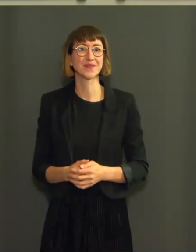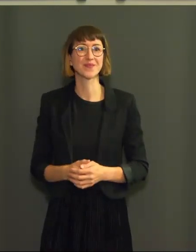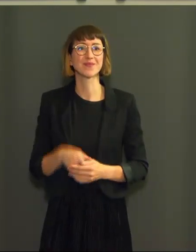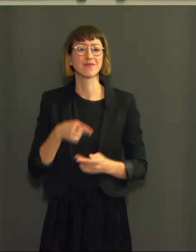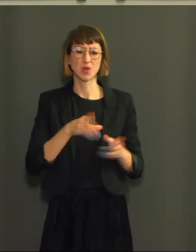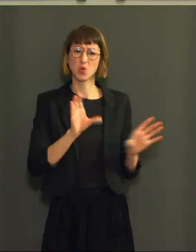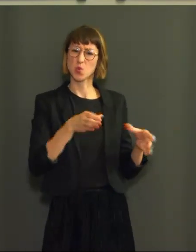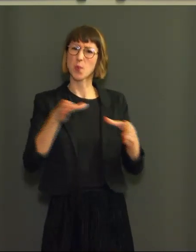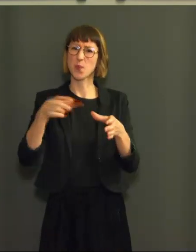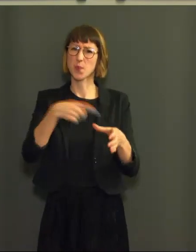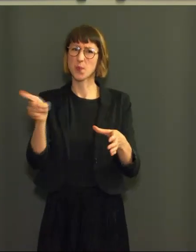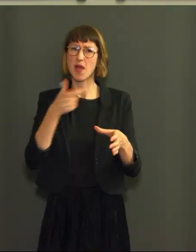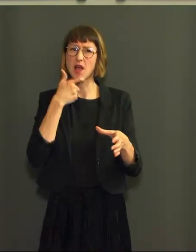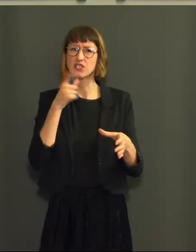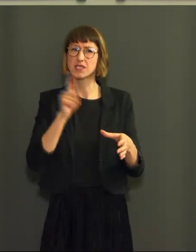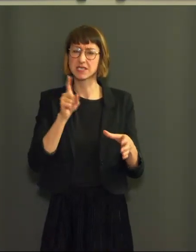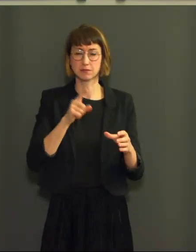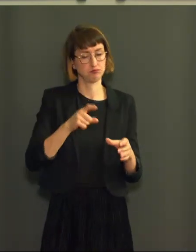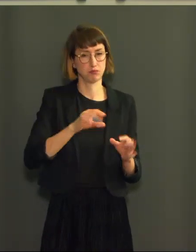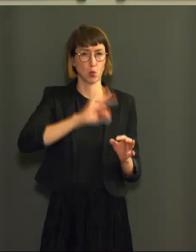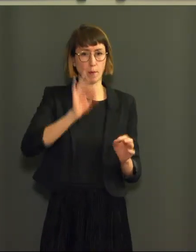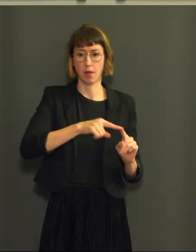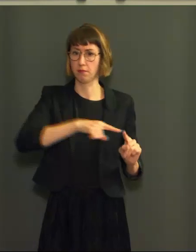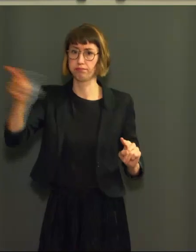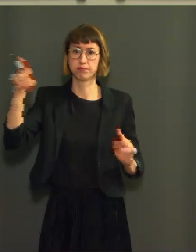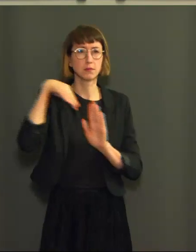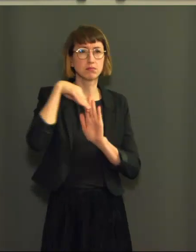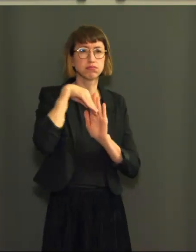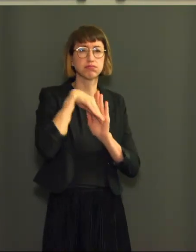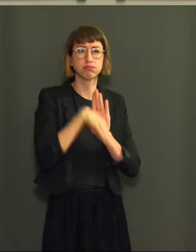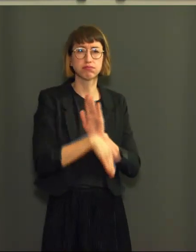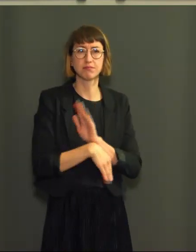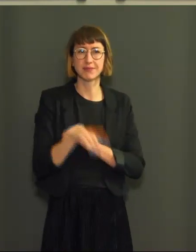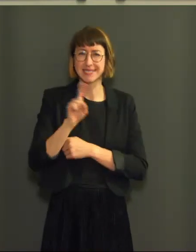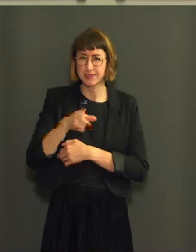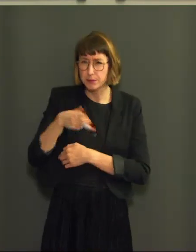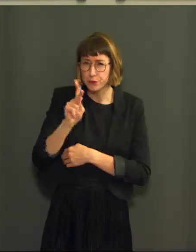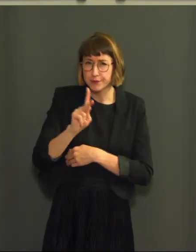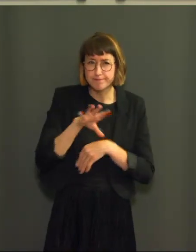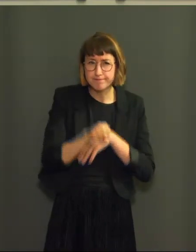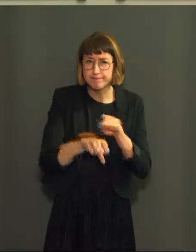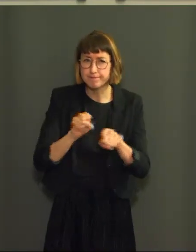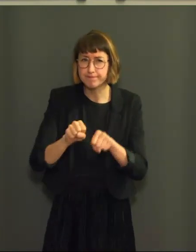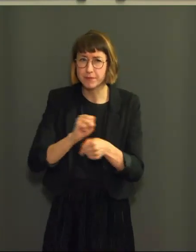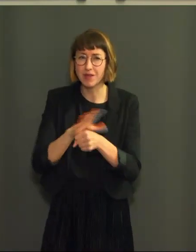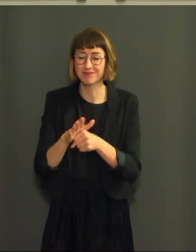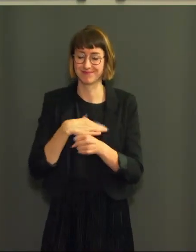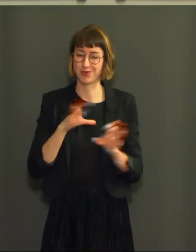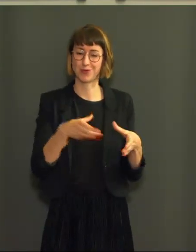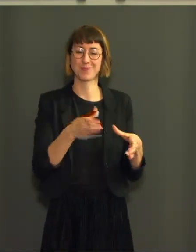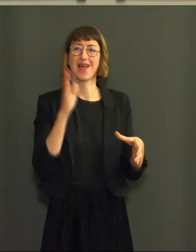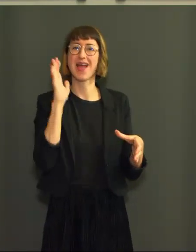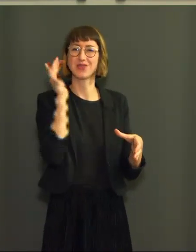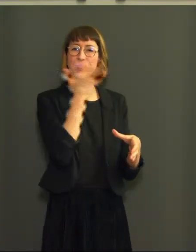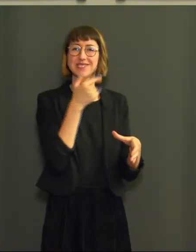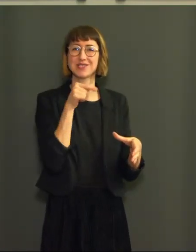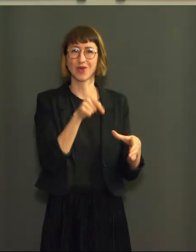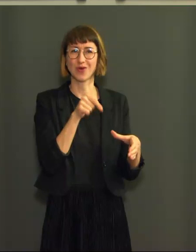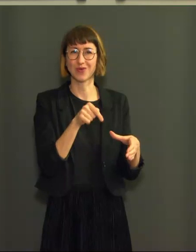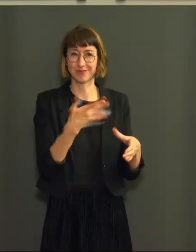cas, le cas le plus élevé, est toujours au niveau des adolescents, qui représentent maintenant un nouveau cas sur